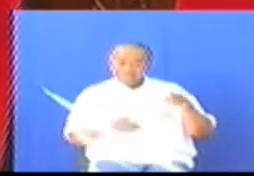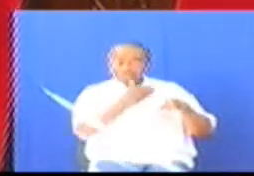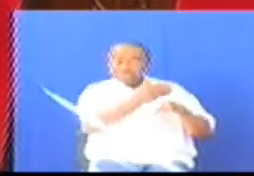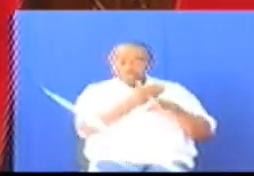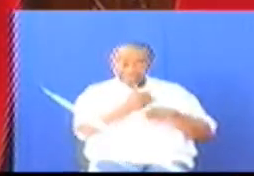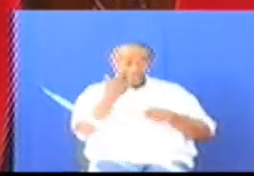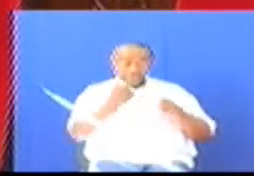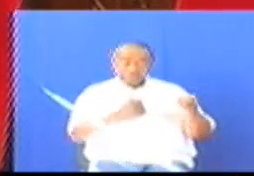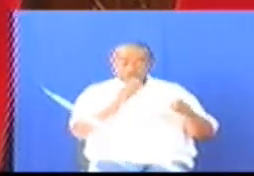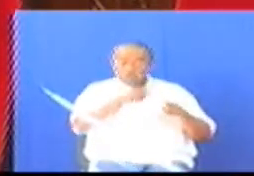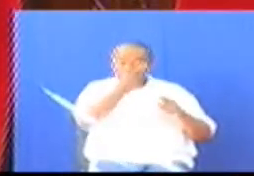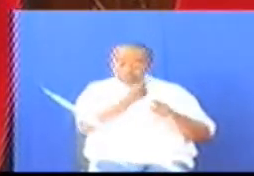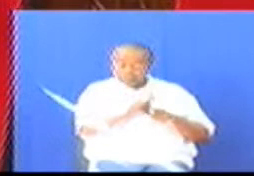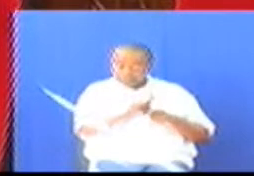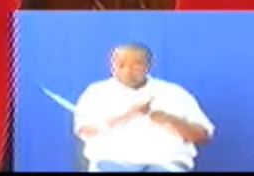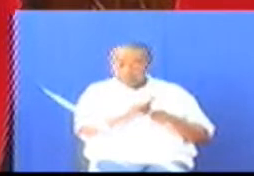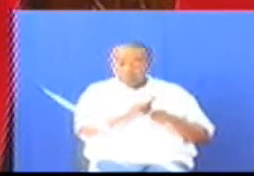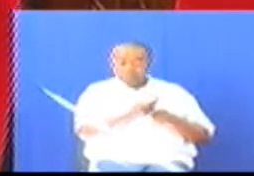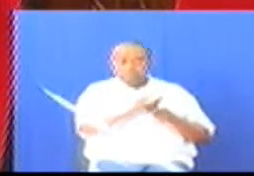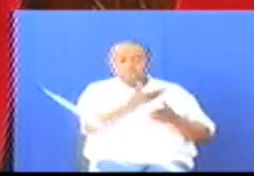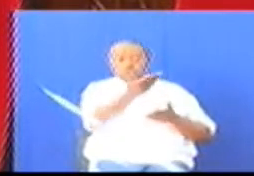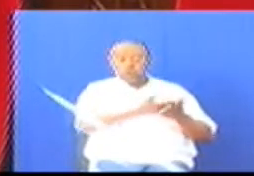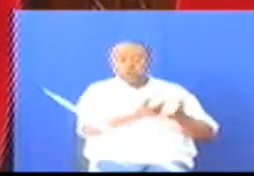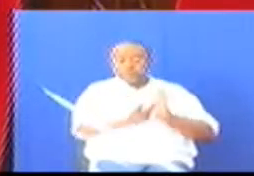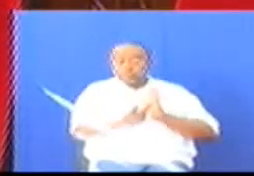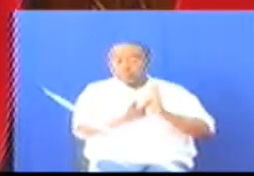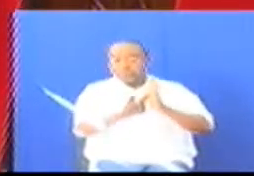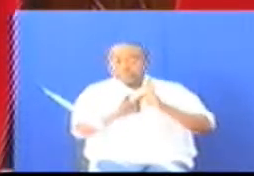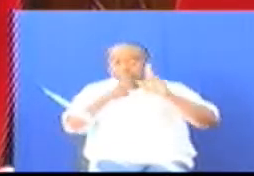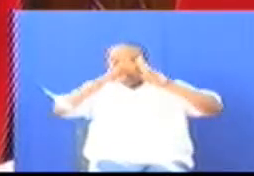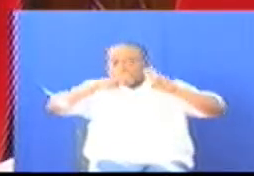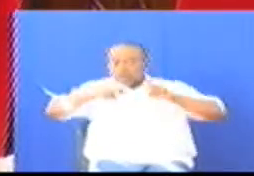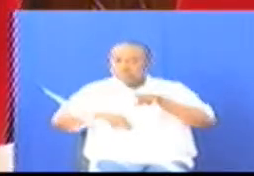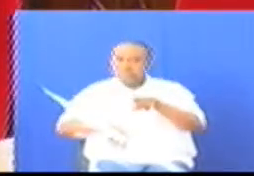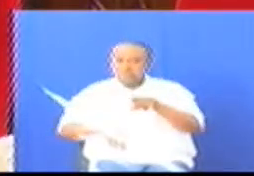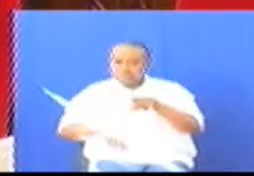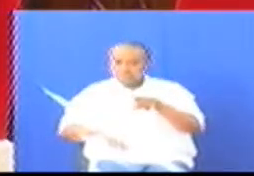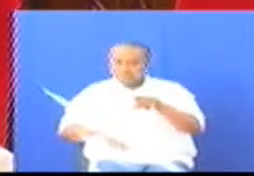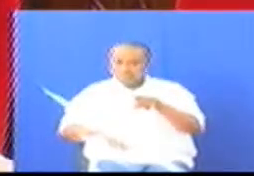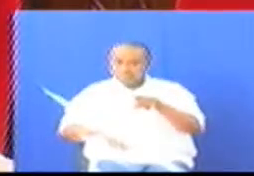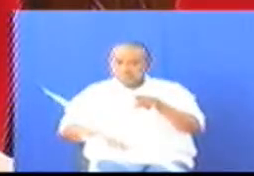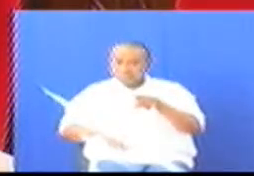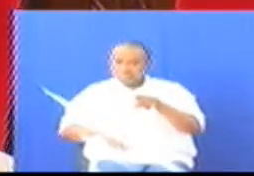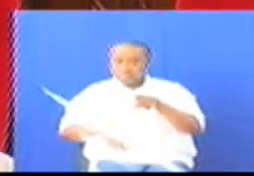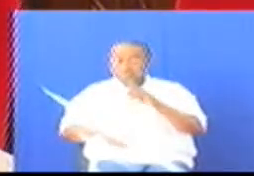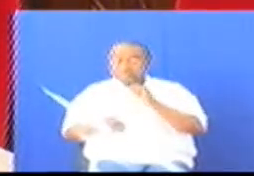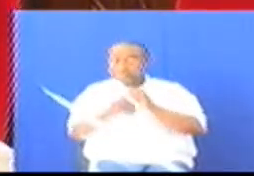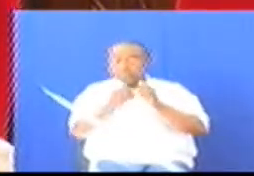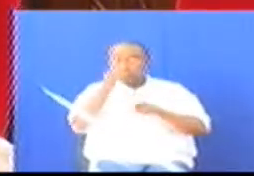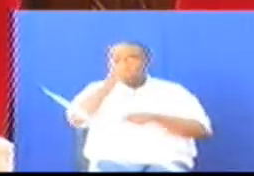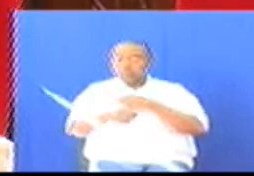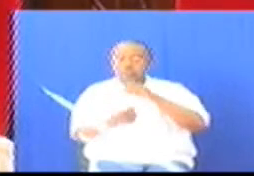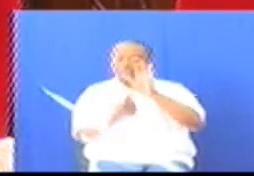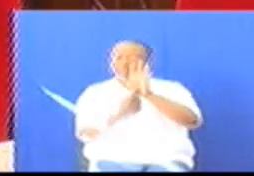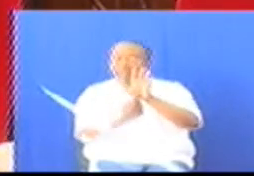wameshindwa kutoa documents ili kumridhisha mkaguzi katika ukaguzi wake. Na jambo la mwisho, Mheshimiwa